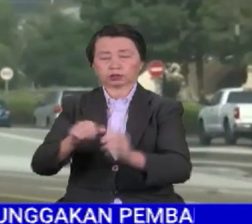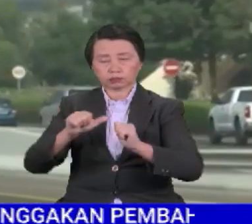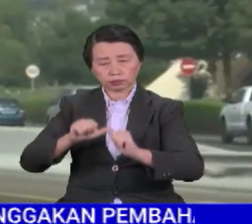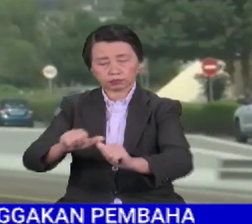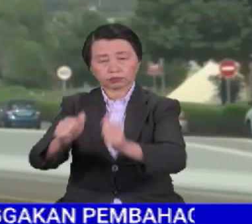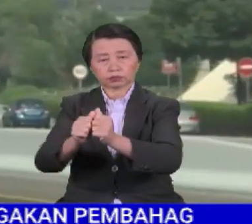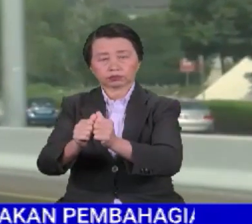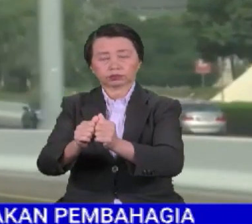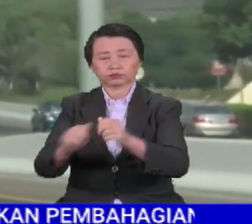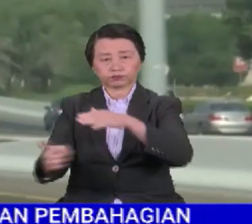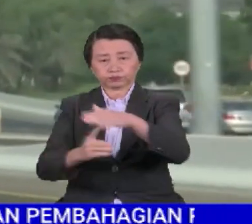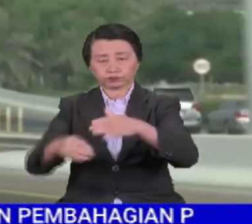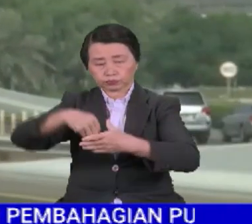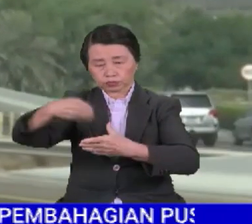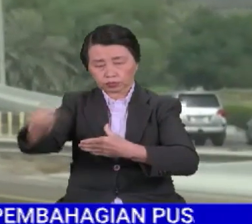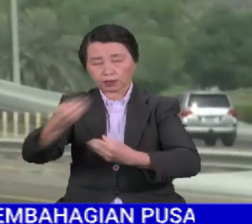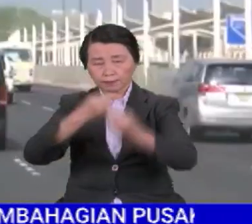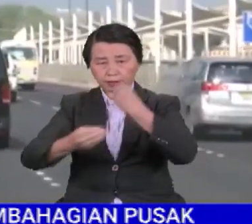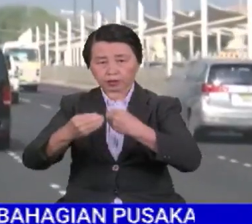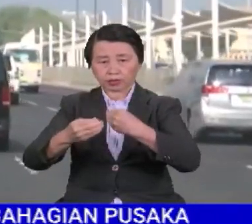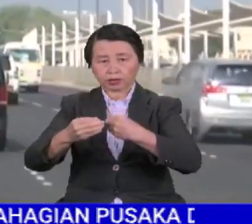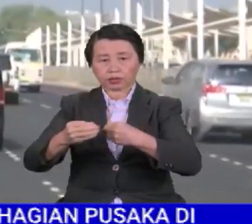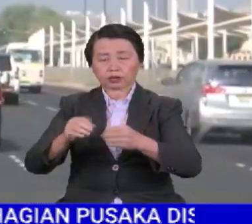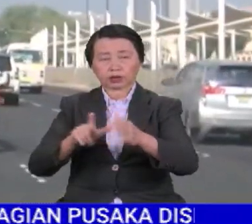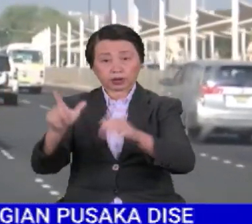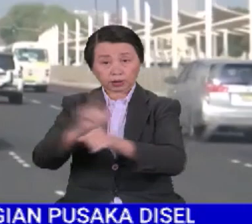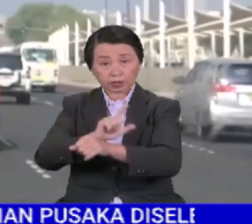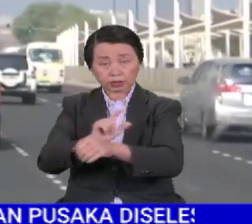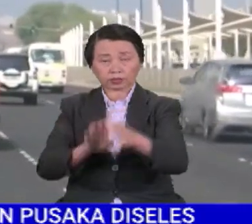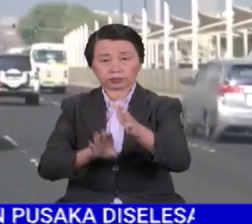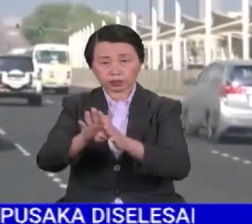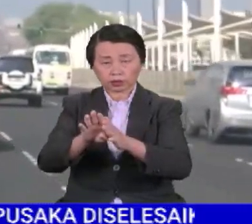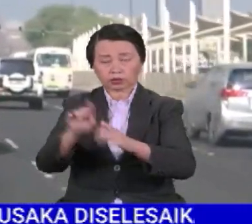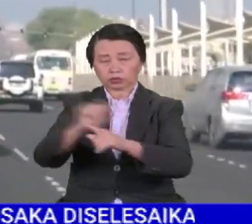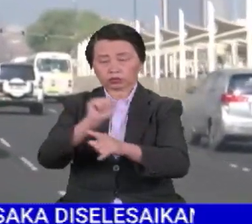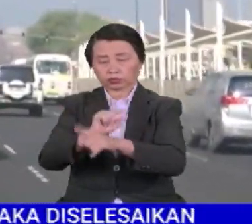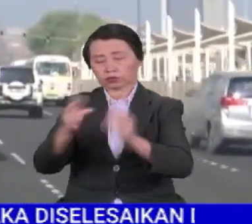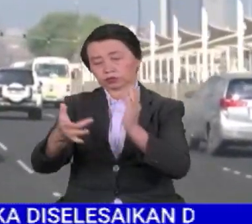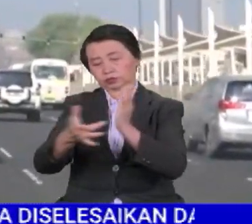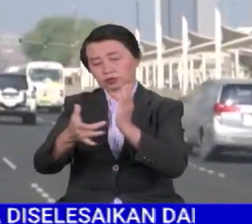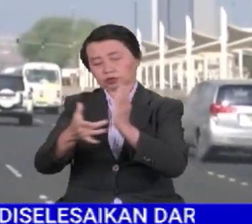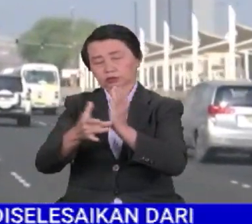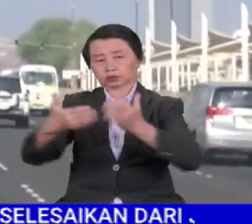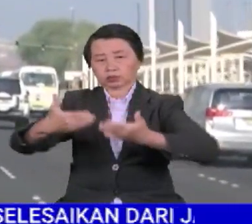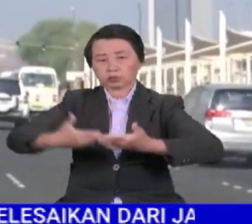komprehensif berdasarkan pengeluaran makanan yang mampan melalui penggunaan teknologi moden.